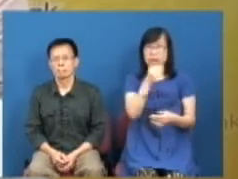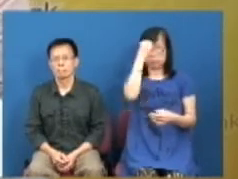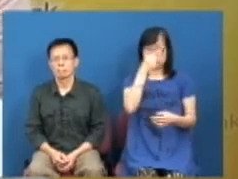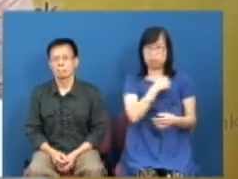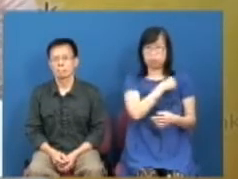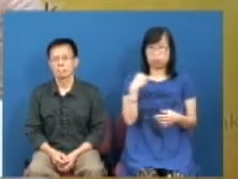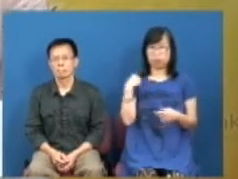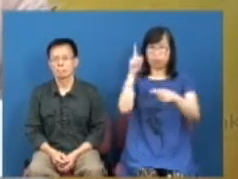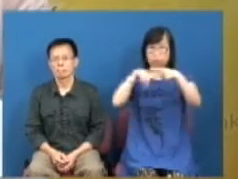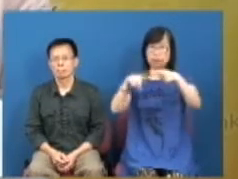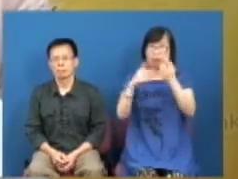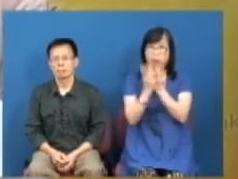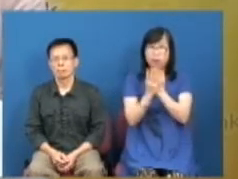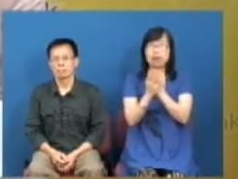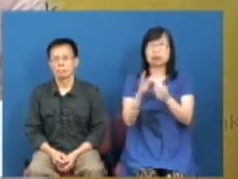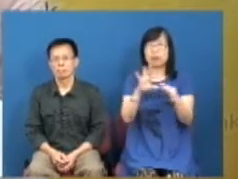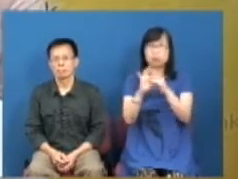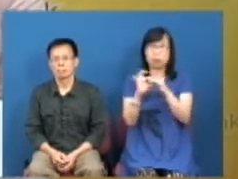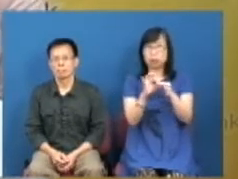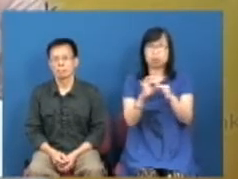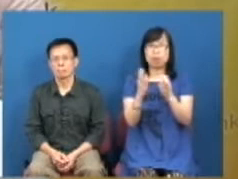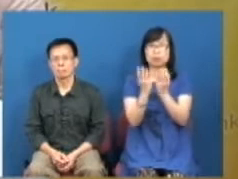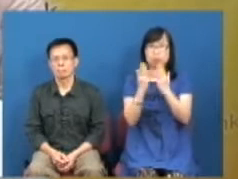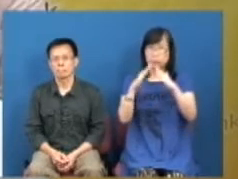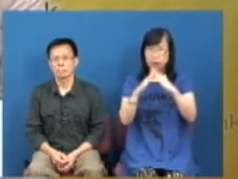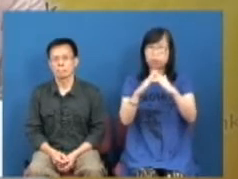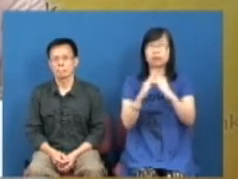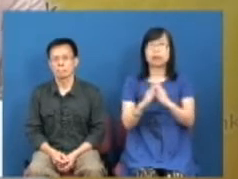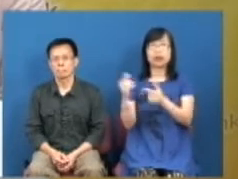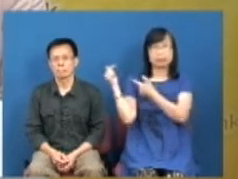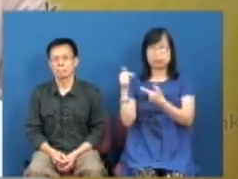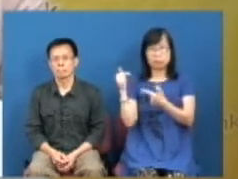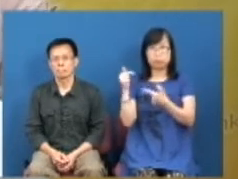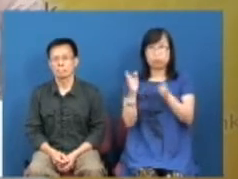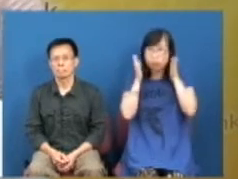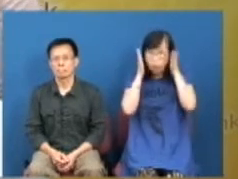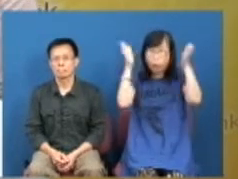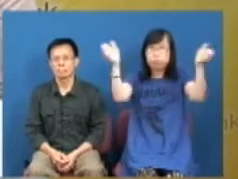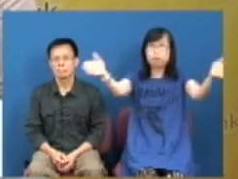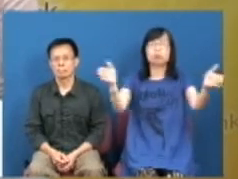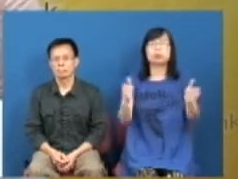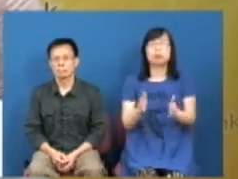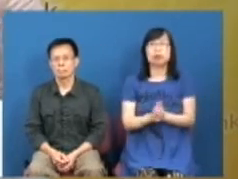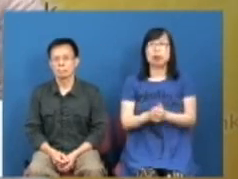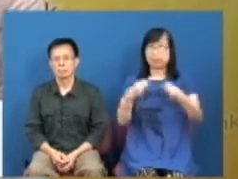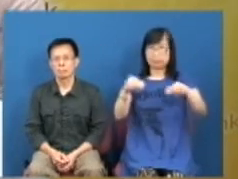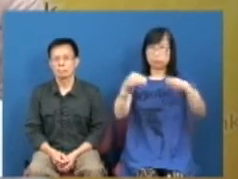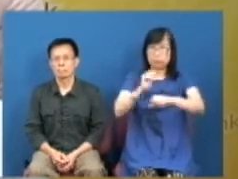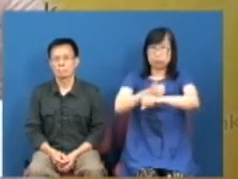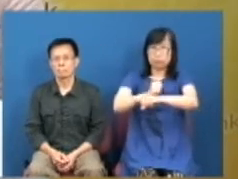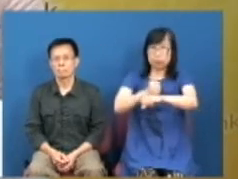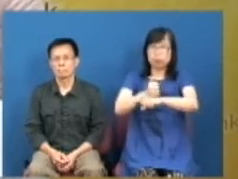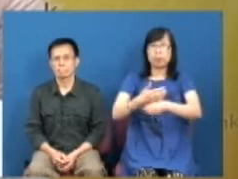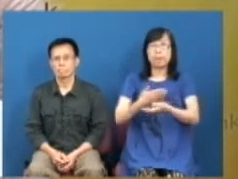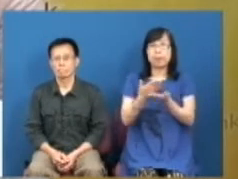啦，啊或者其他相關嘅院校，即係都能夠即係繼續可以擴闊多啲教育嘅即係機會俾我